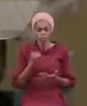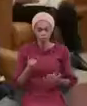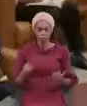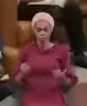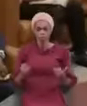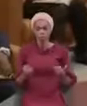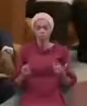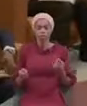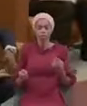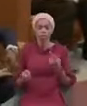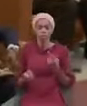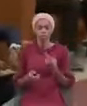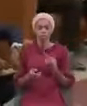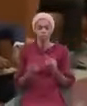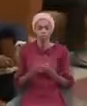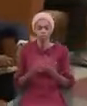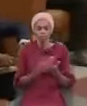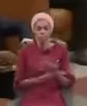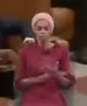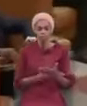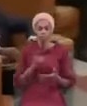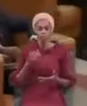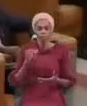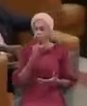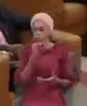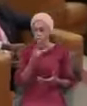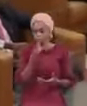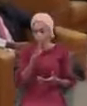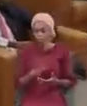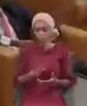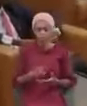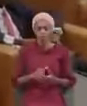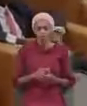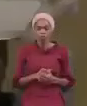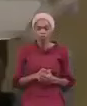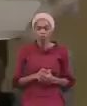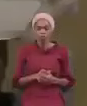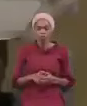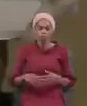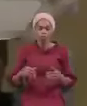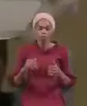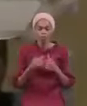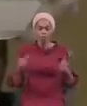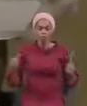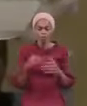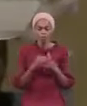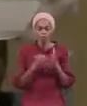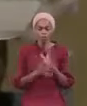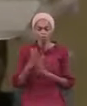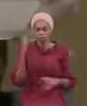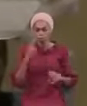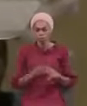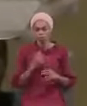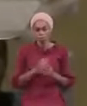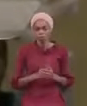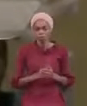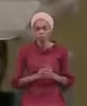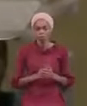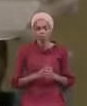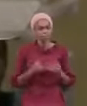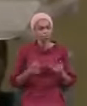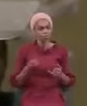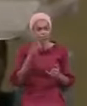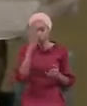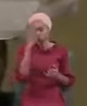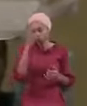mesure était non dans notre texte tu de miséricorde